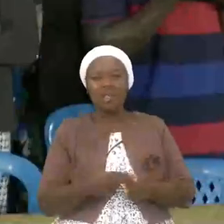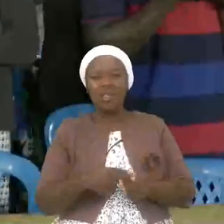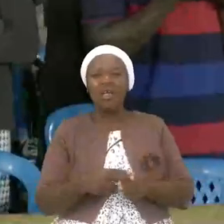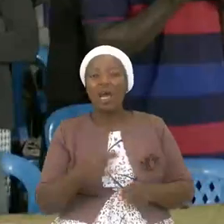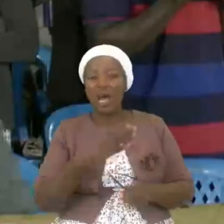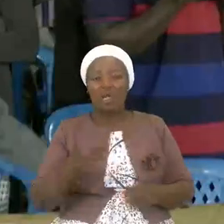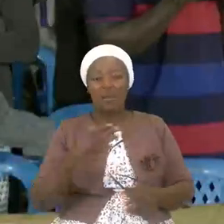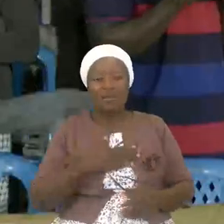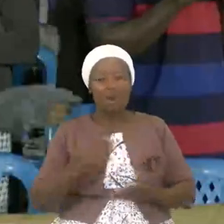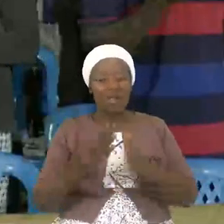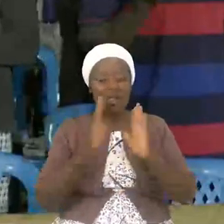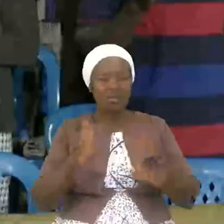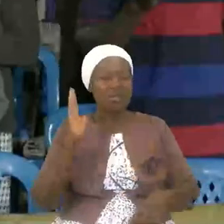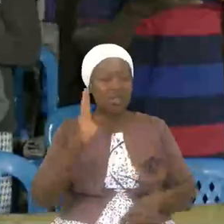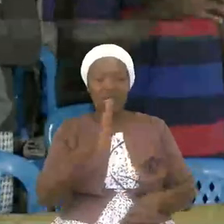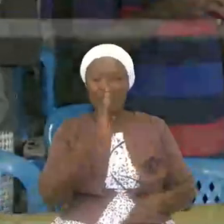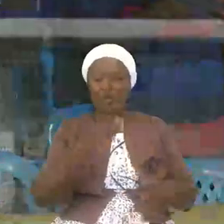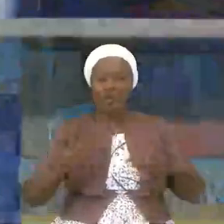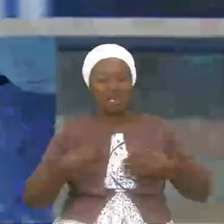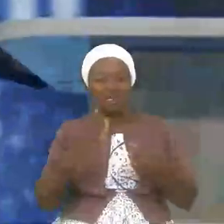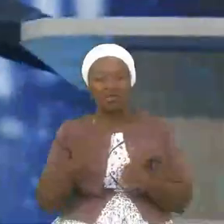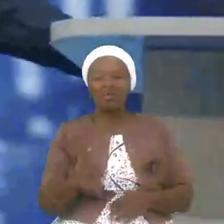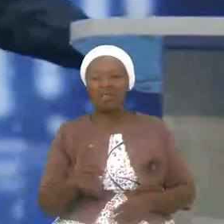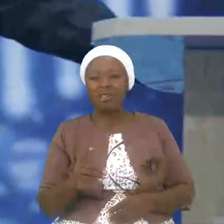Et mon serviteur sera guéri.